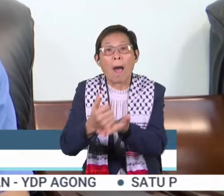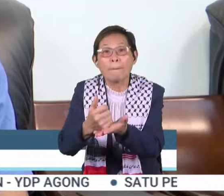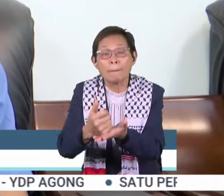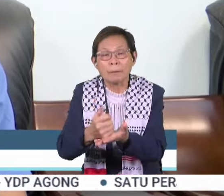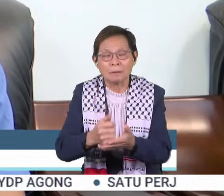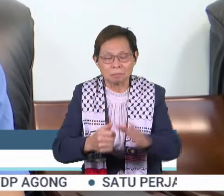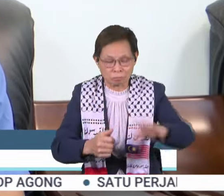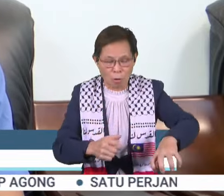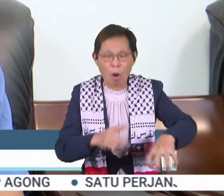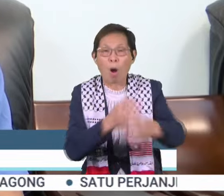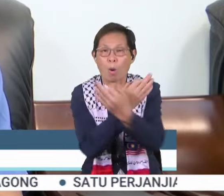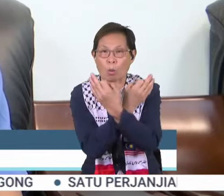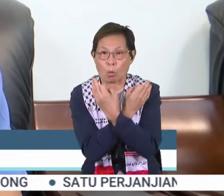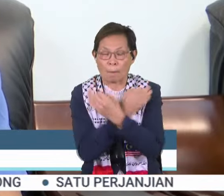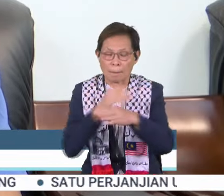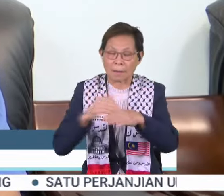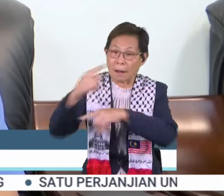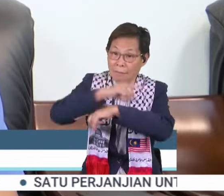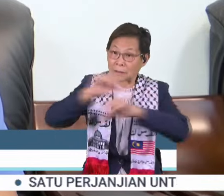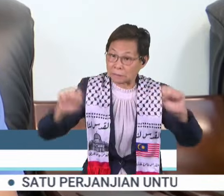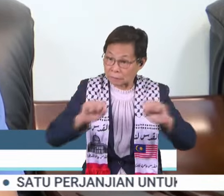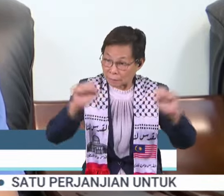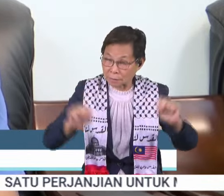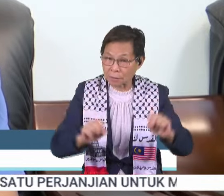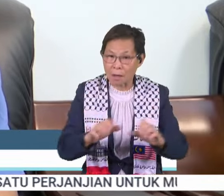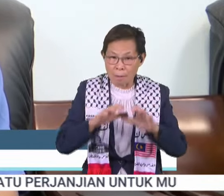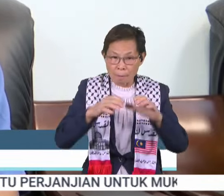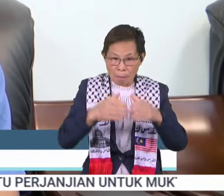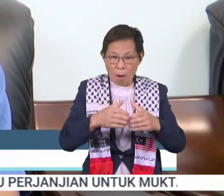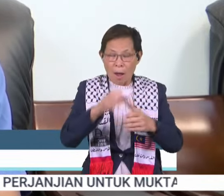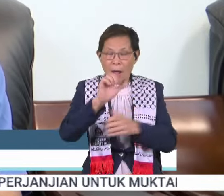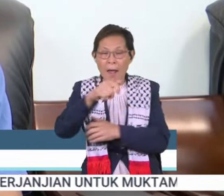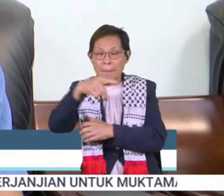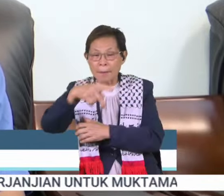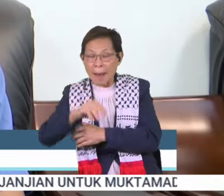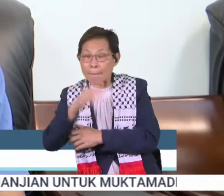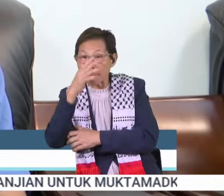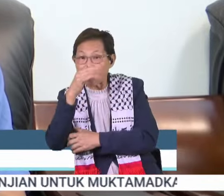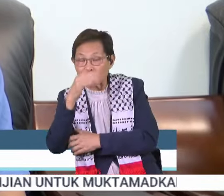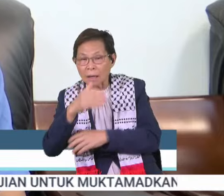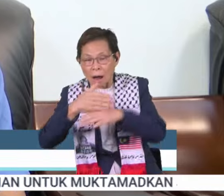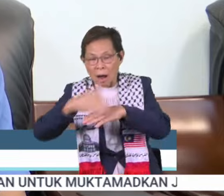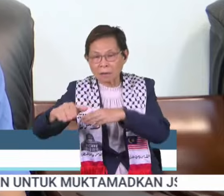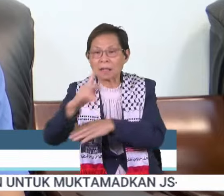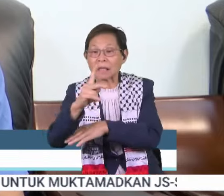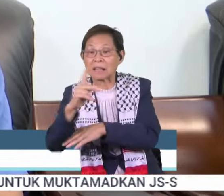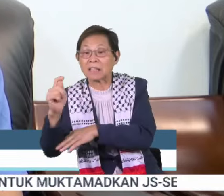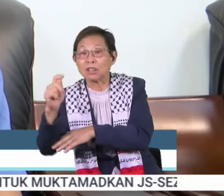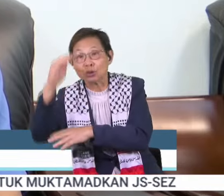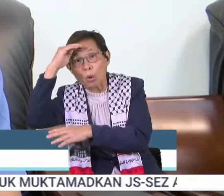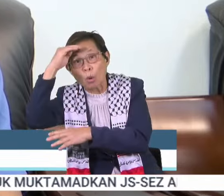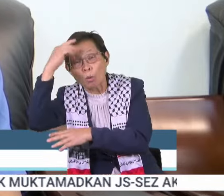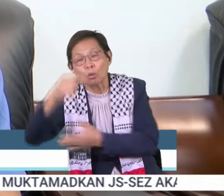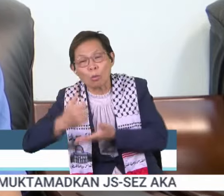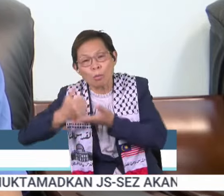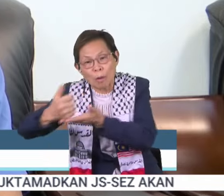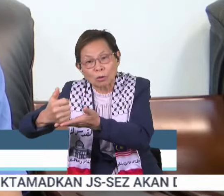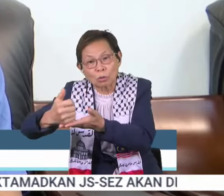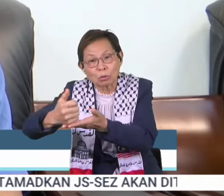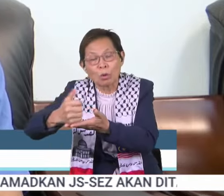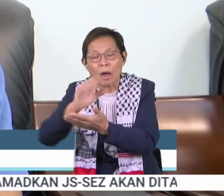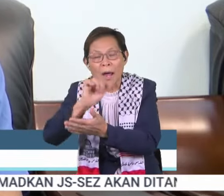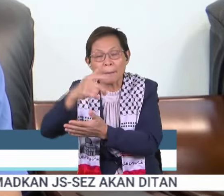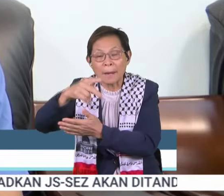Keluang dan pada hari Selasa pasukan paras EPM Melaka telah pun digerakkan ke Kota Tinggi bagi membantu EPM Negeri